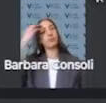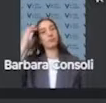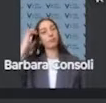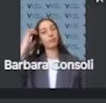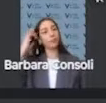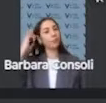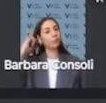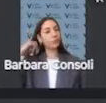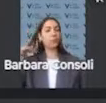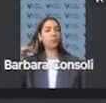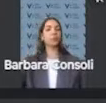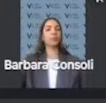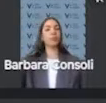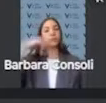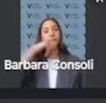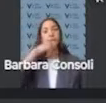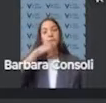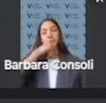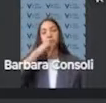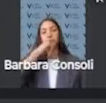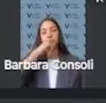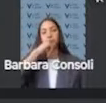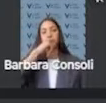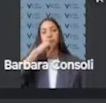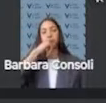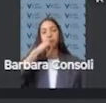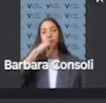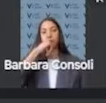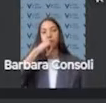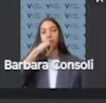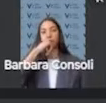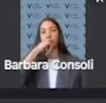qualche altro dubbio, siamo qui per voi.